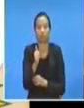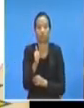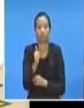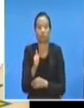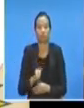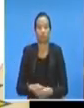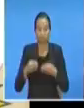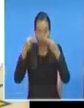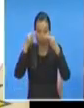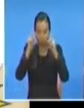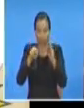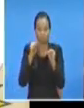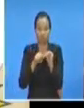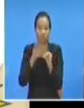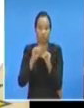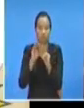ยม.44นะครับตอนนั้นยังไม่ใช้